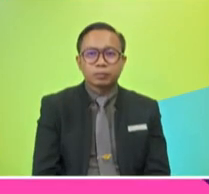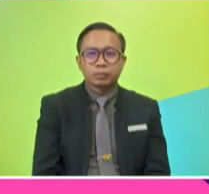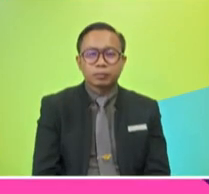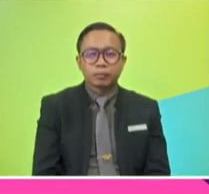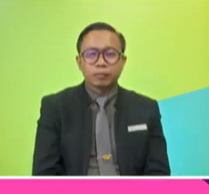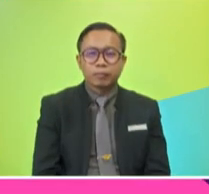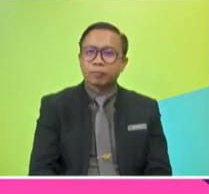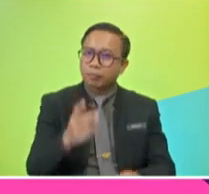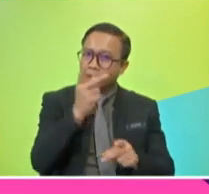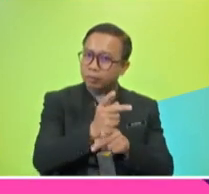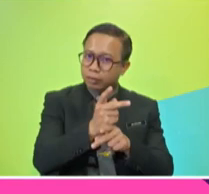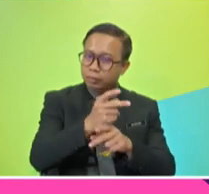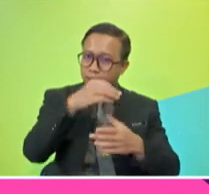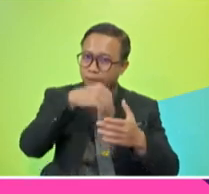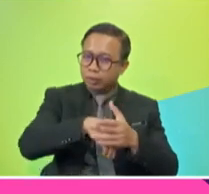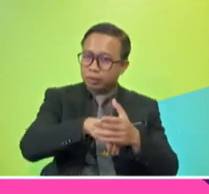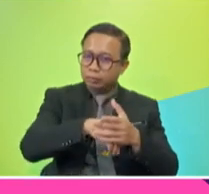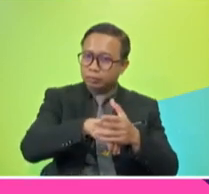dalam kandang